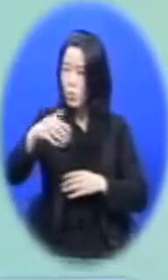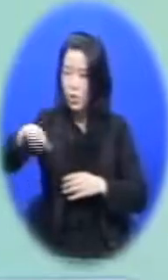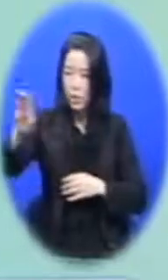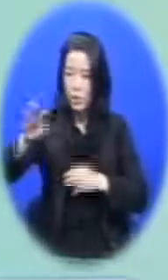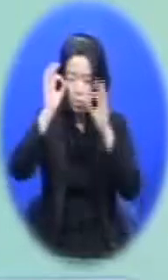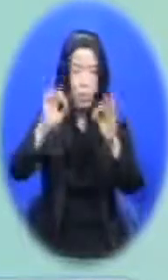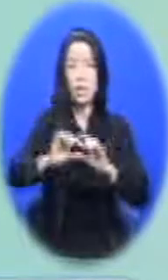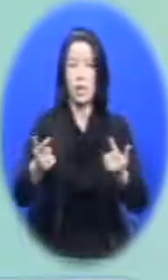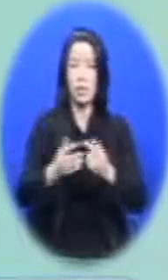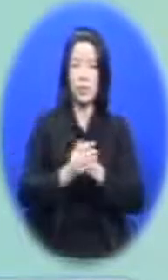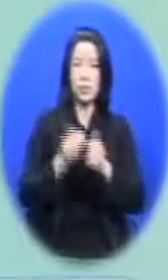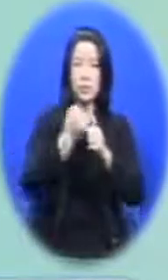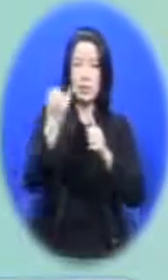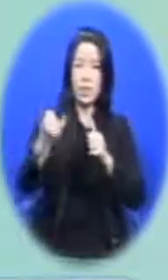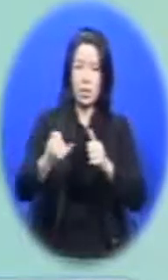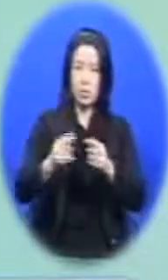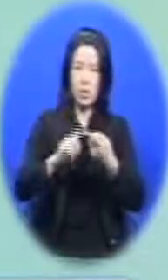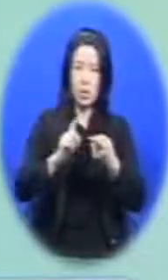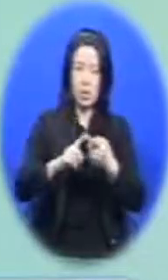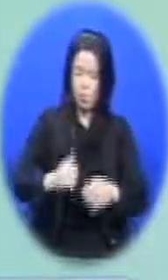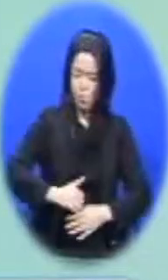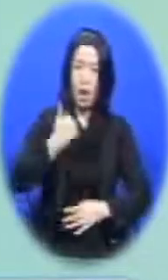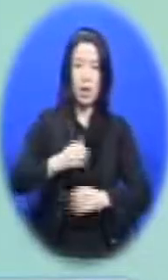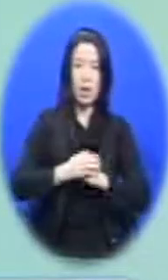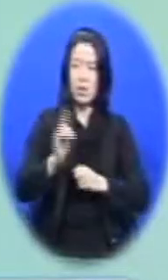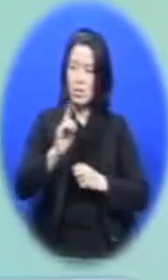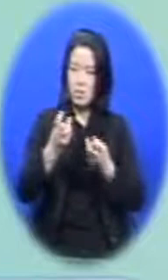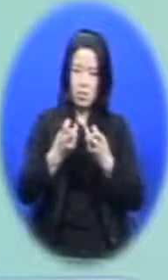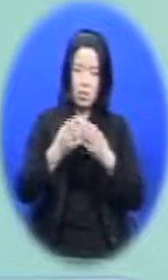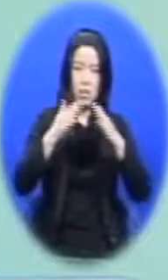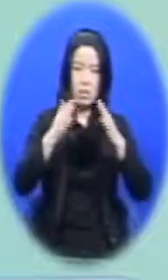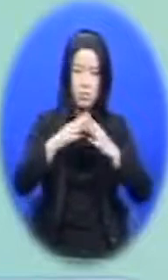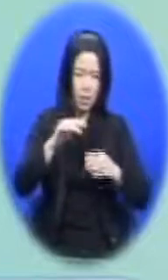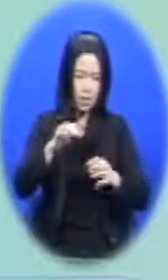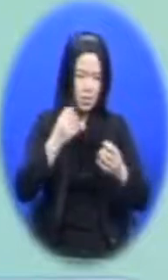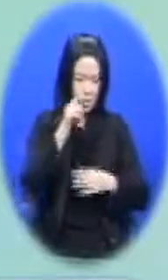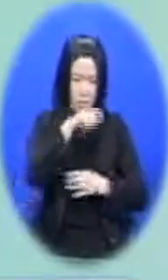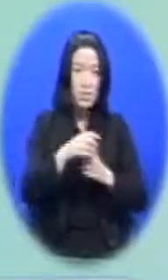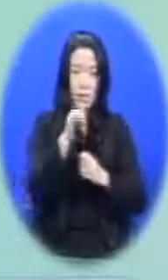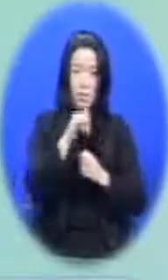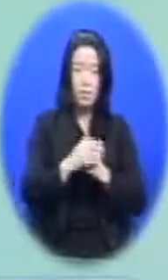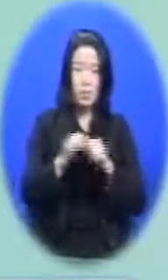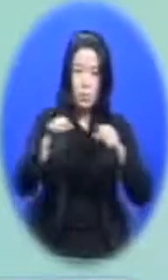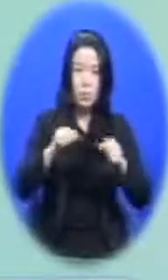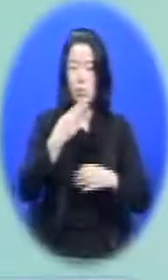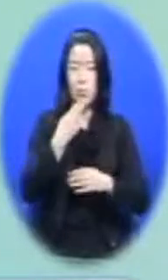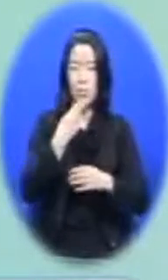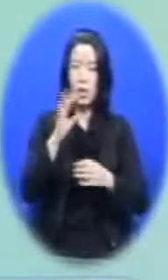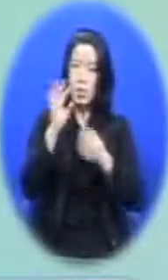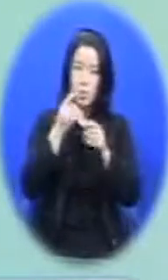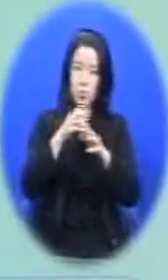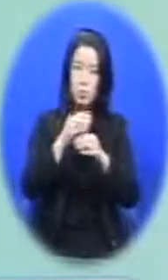않아. 사모님에 대해서 얼마나 화가 났는지, 어떻게 집을 이렇게 하고 있나. 그랬더니 얼마 뒤에 사모님이